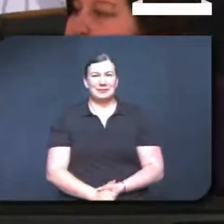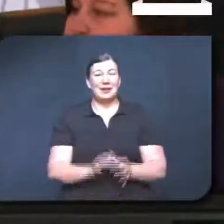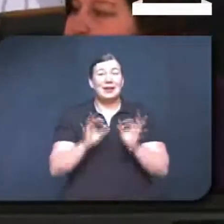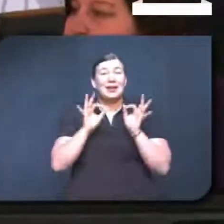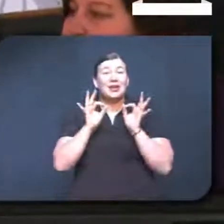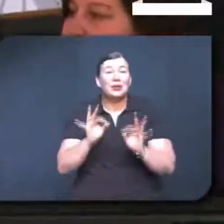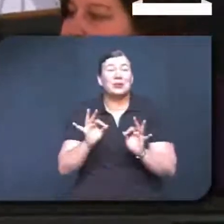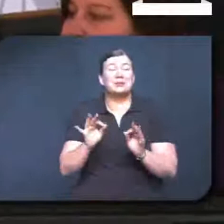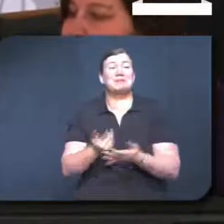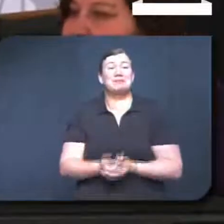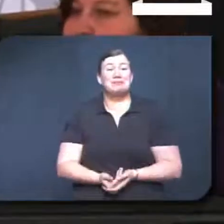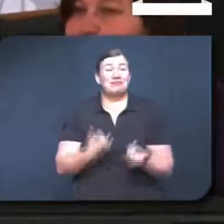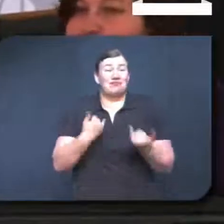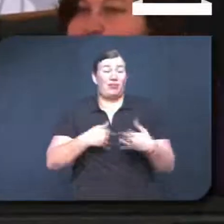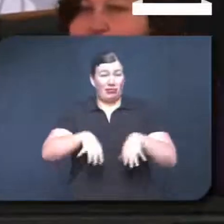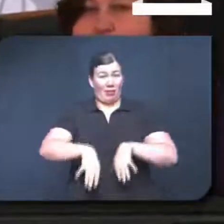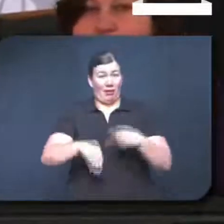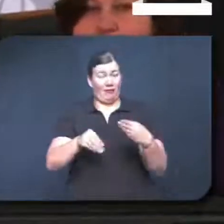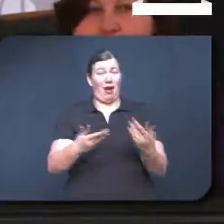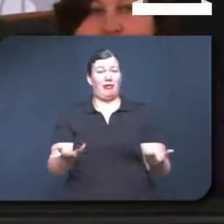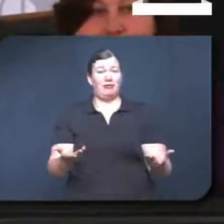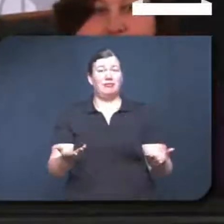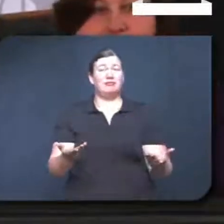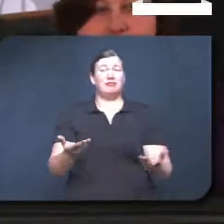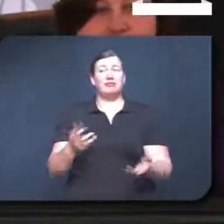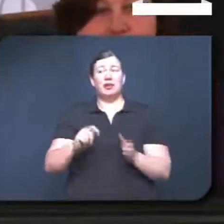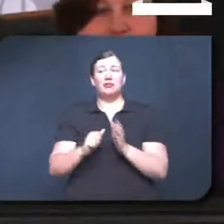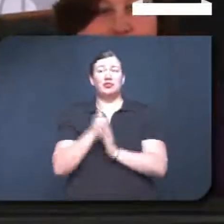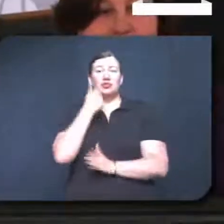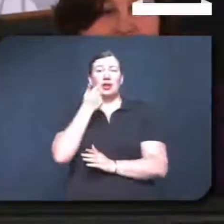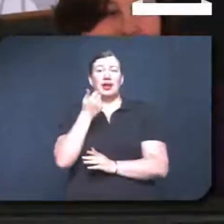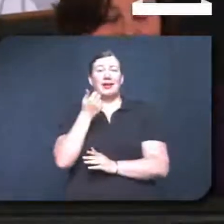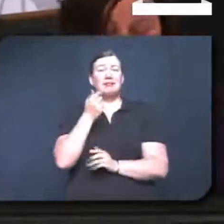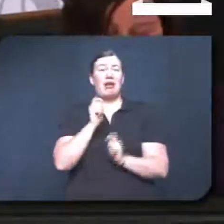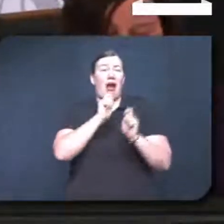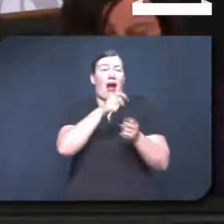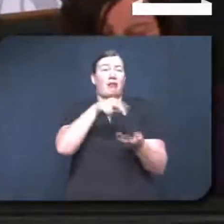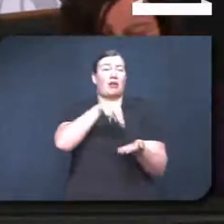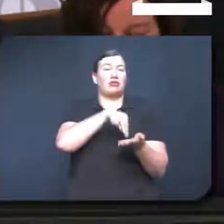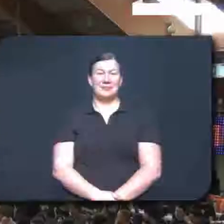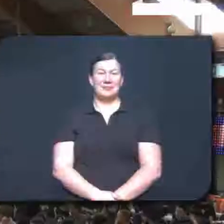gut dann können wir anfangen ich hätte gern die Antragsteller hier